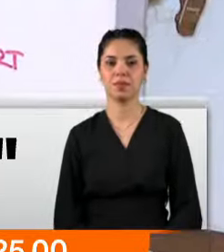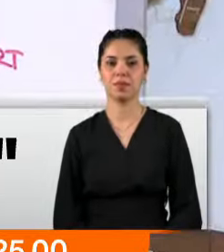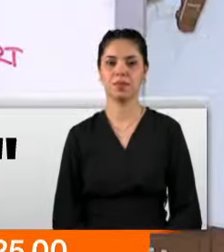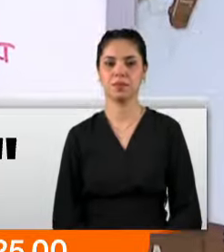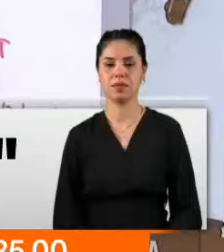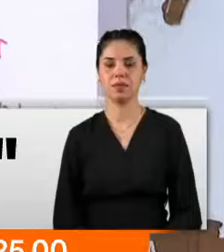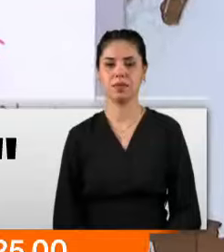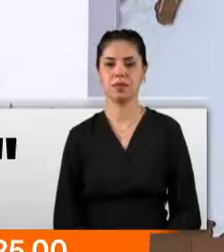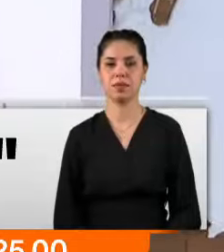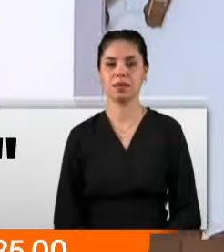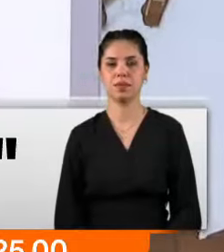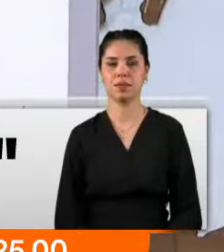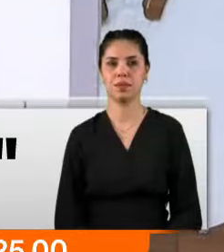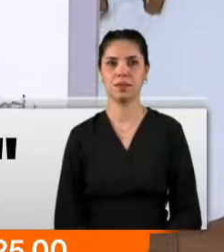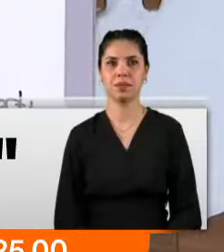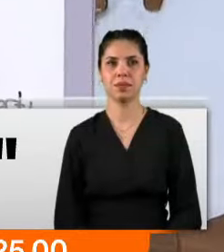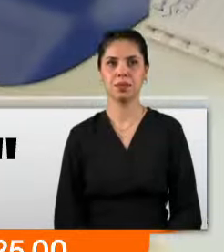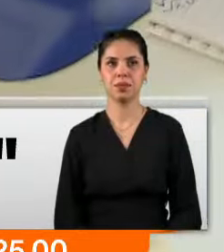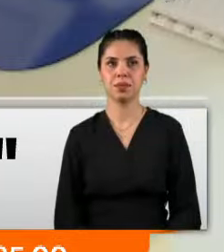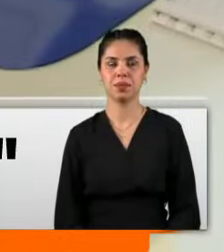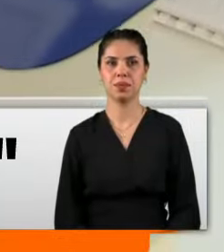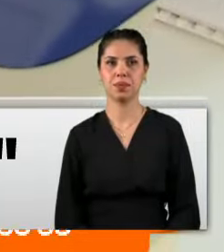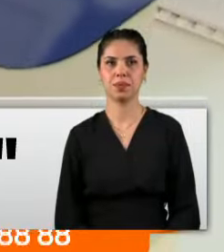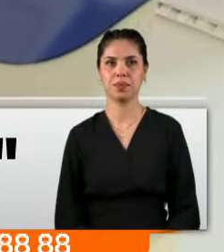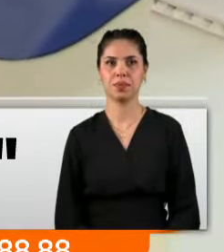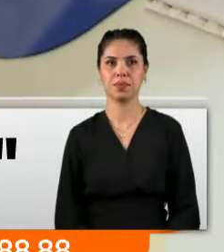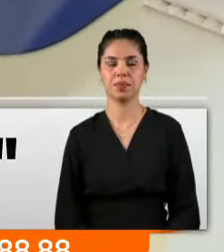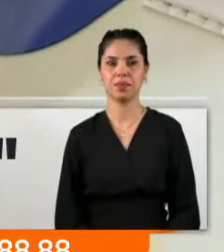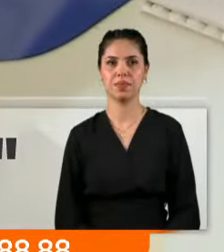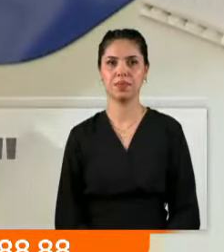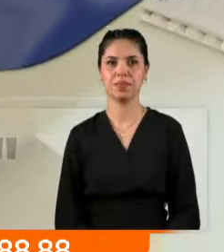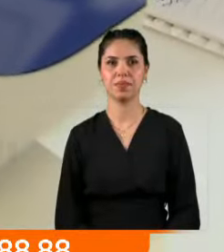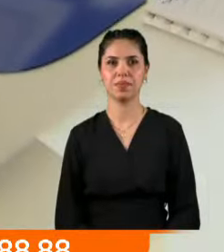ama aynı zamanda hizmetlere de bakmayı unutmasınlar.